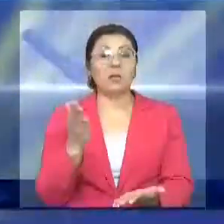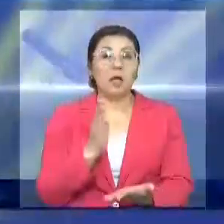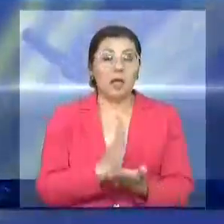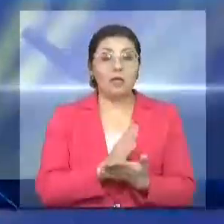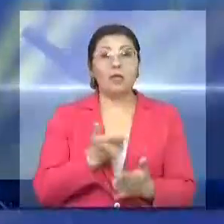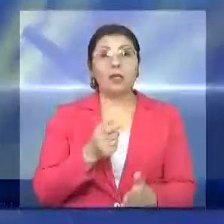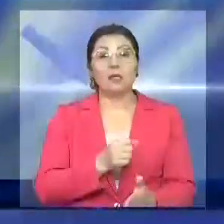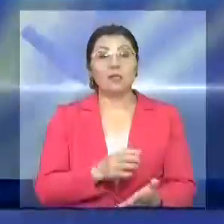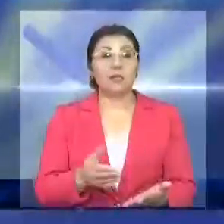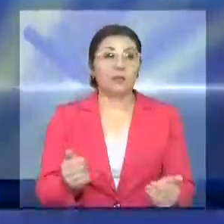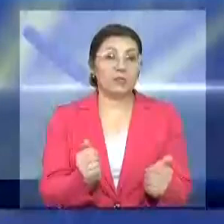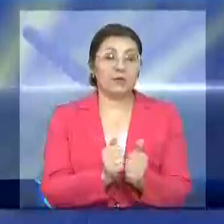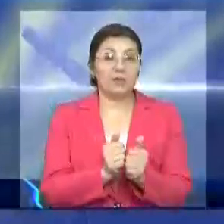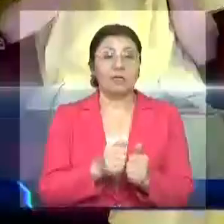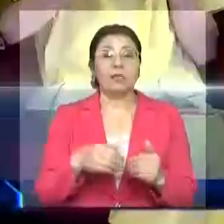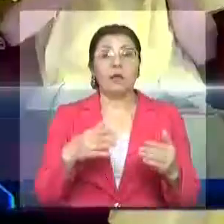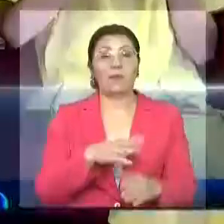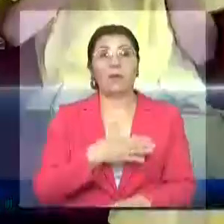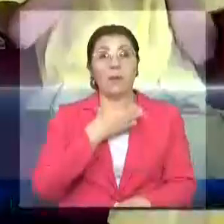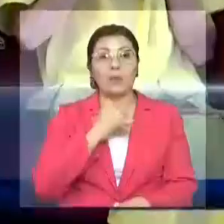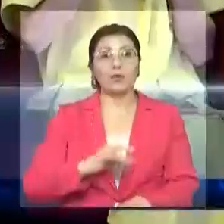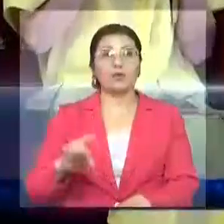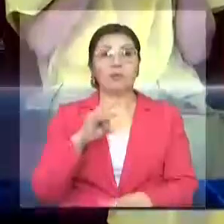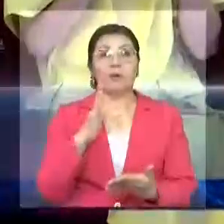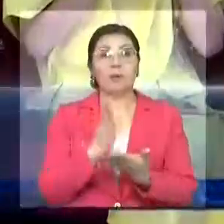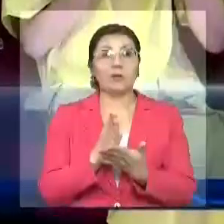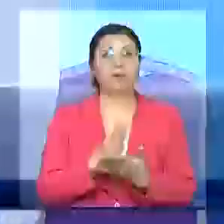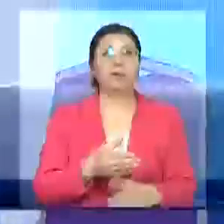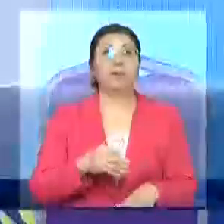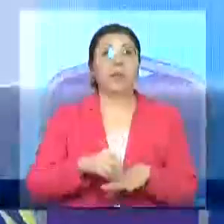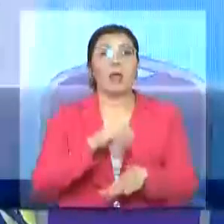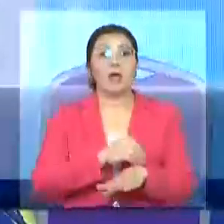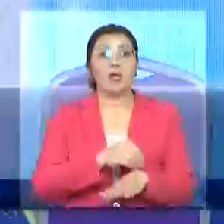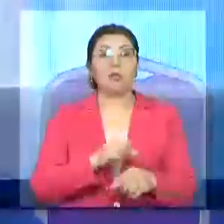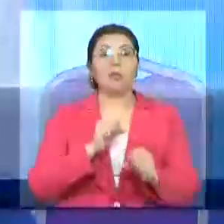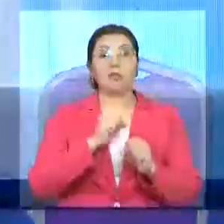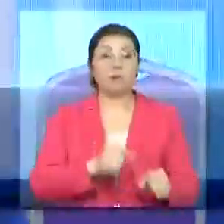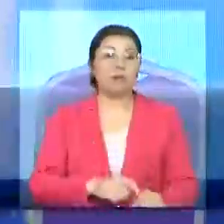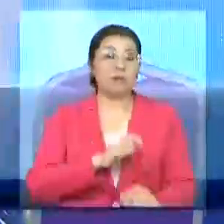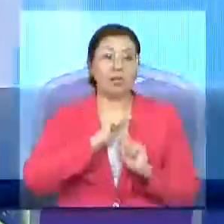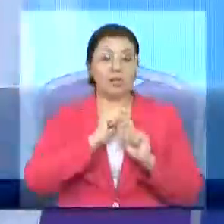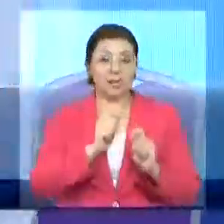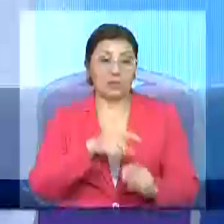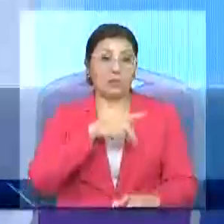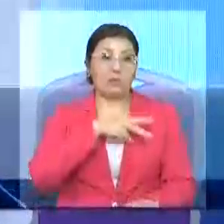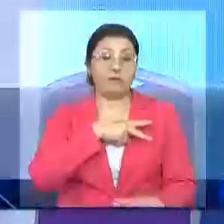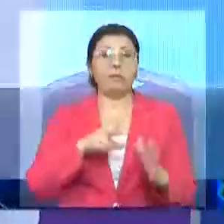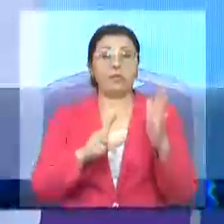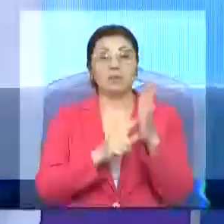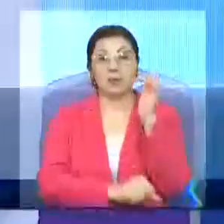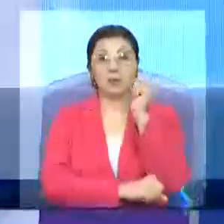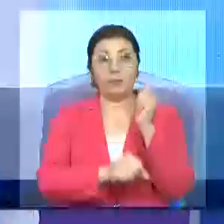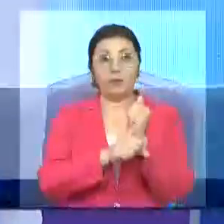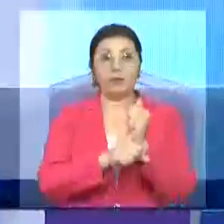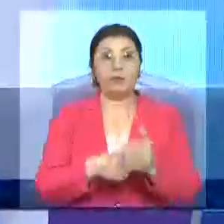учебных корпусов расположенных в мортум районе на празднование юбилея Ким области наградил семерых сотрудников военного института нагрудными знаками За заслуги перед